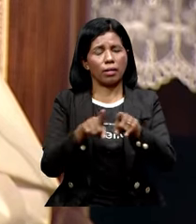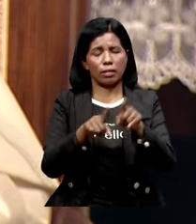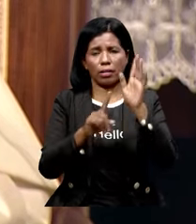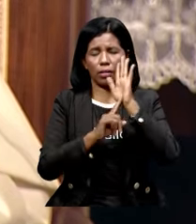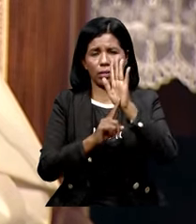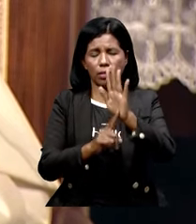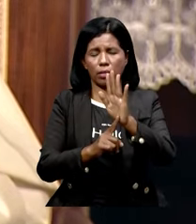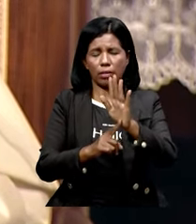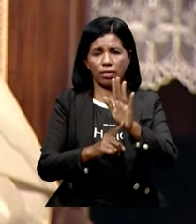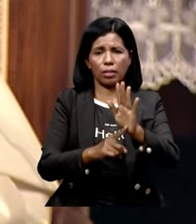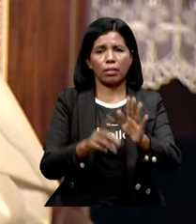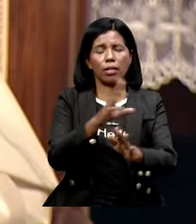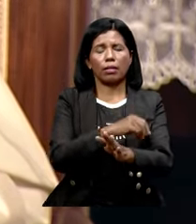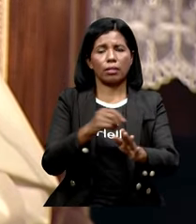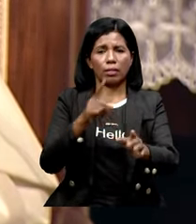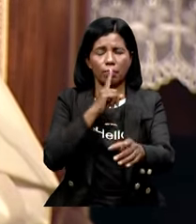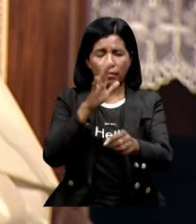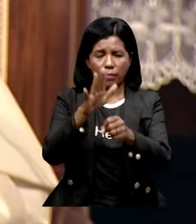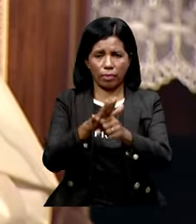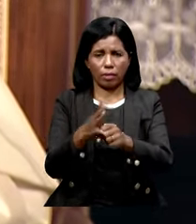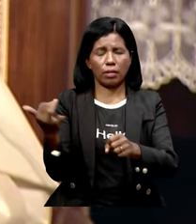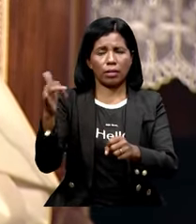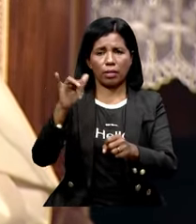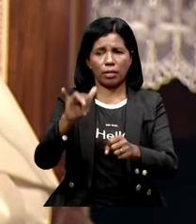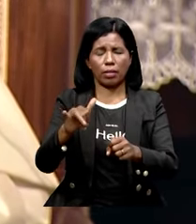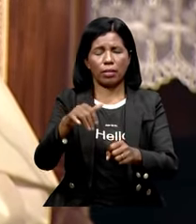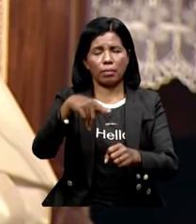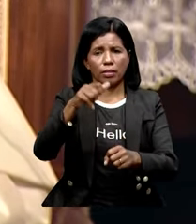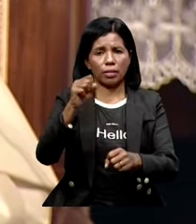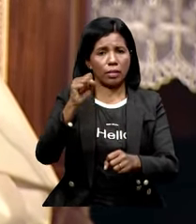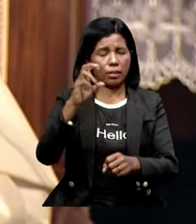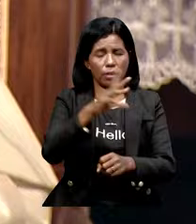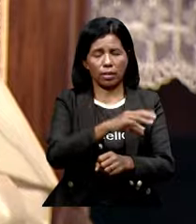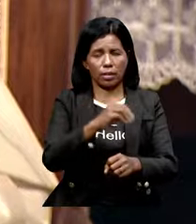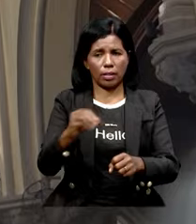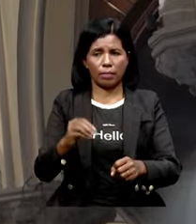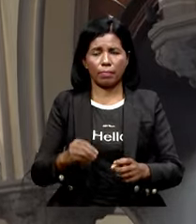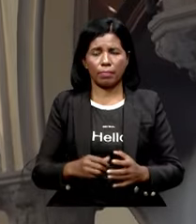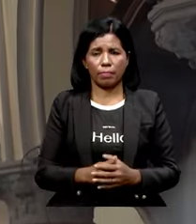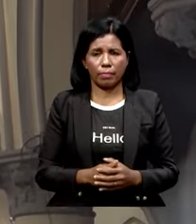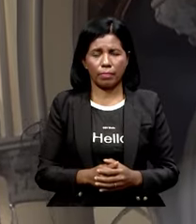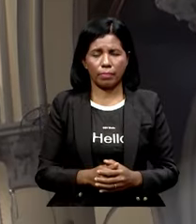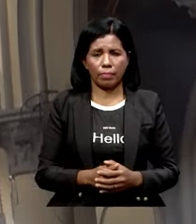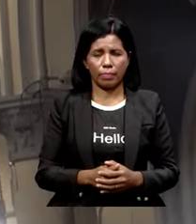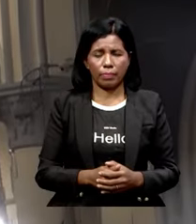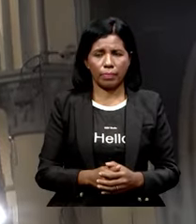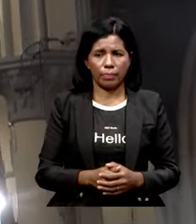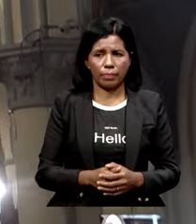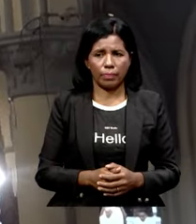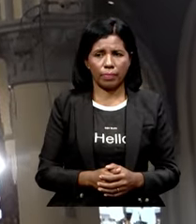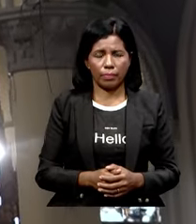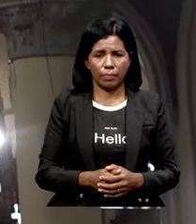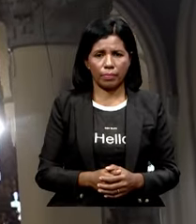oleh prinsip-prinsip tradisional Pancasila. Insieme con voi su queste tre